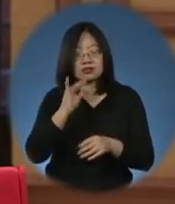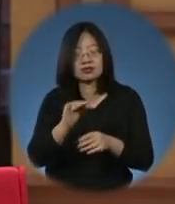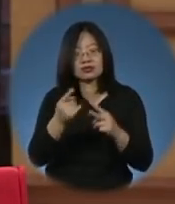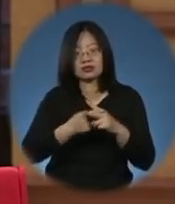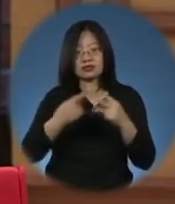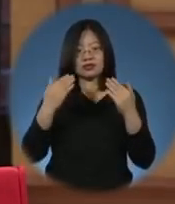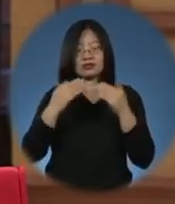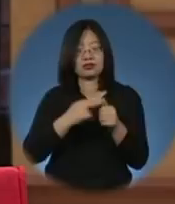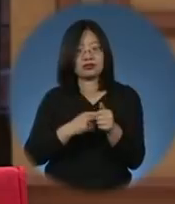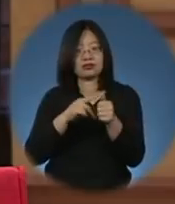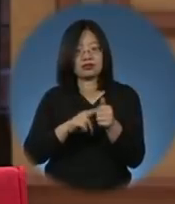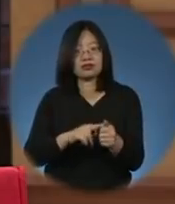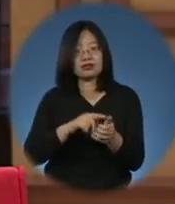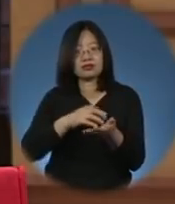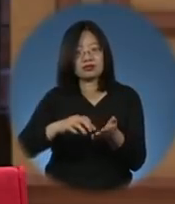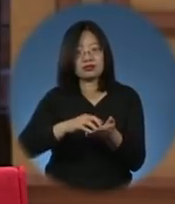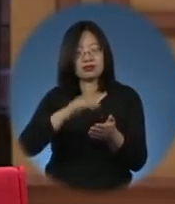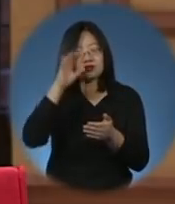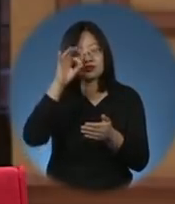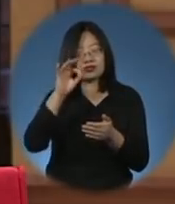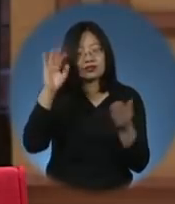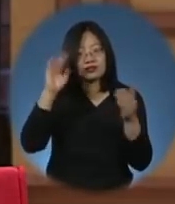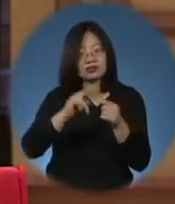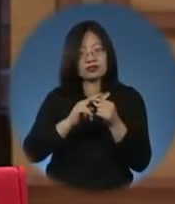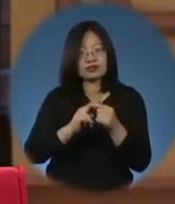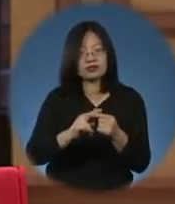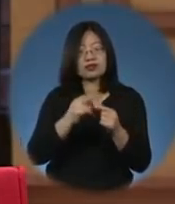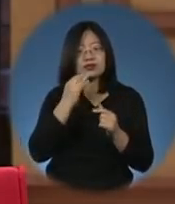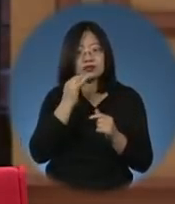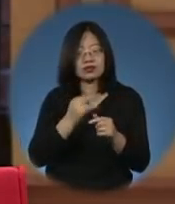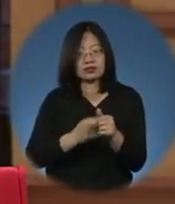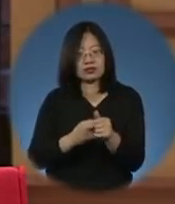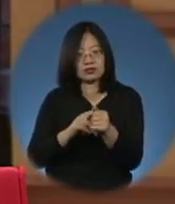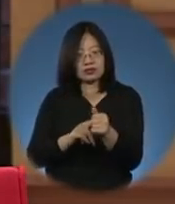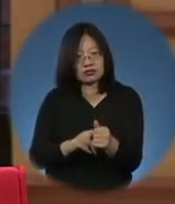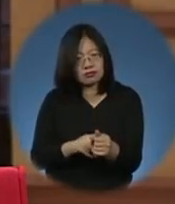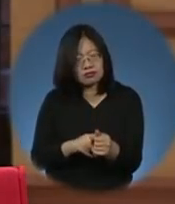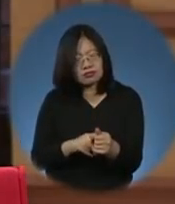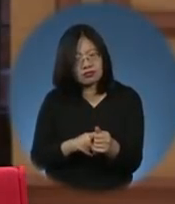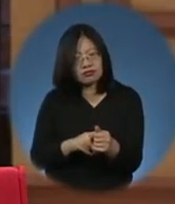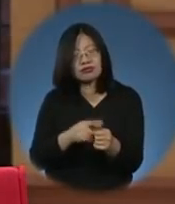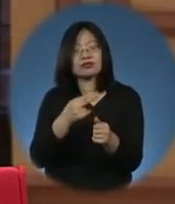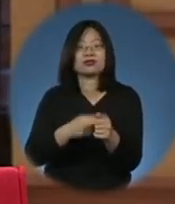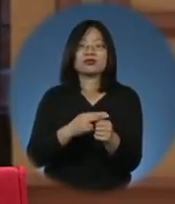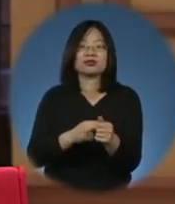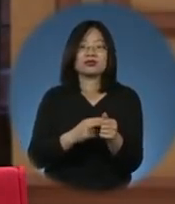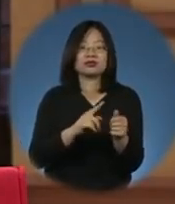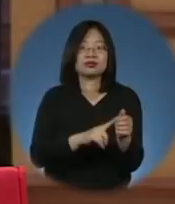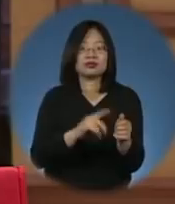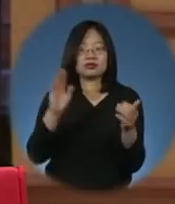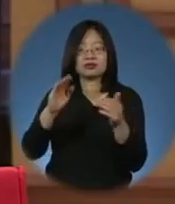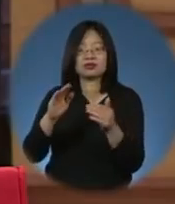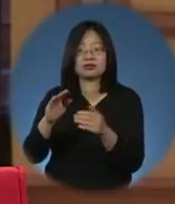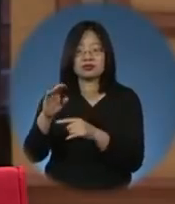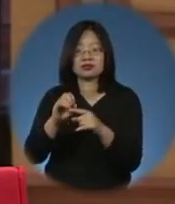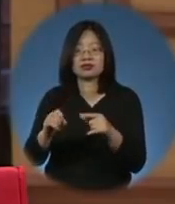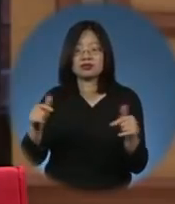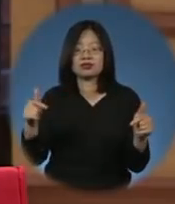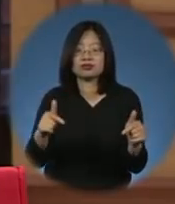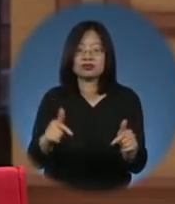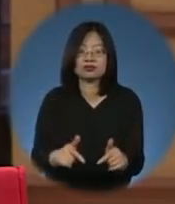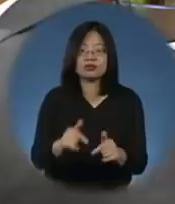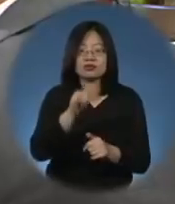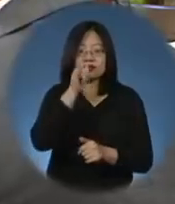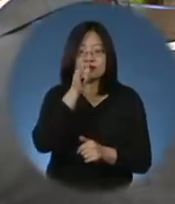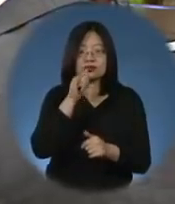초등학교의 선생님의 숫자가 학생이랑 물론 이제 선생님의 그 교사 대 학생 비율을 그동안 줄여왔거든요.